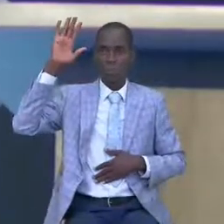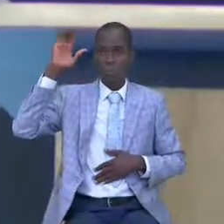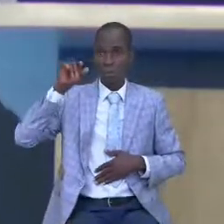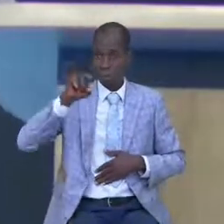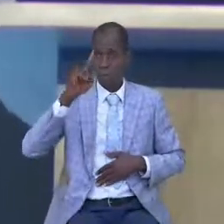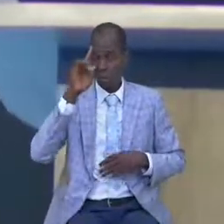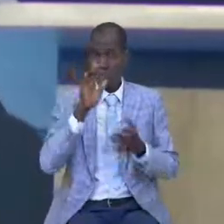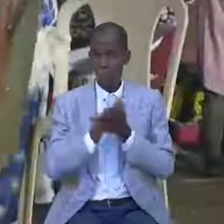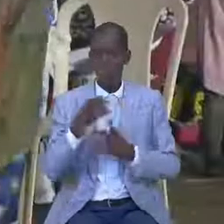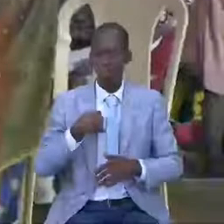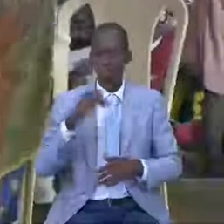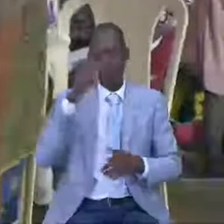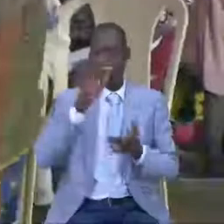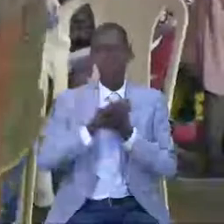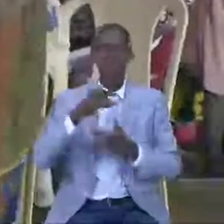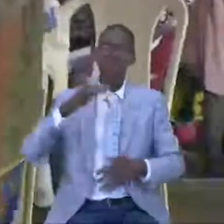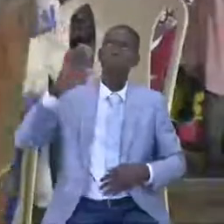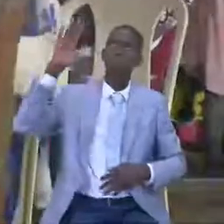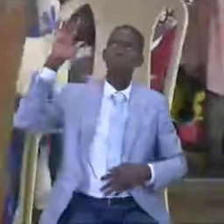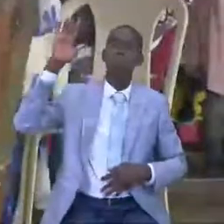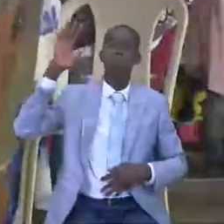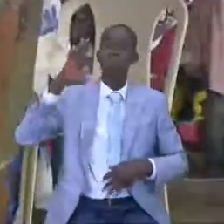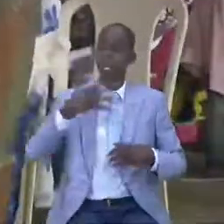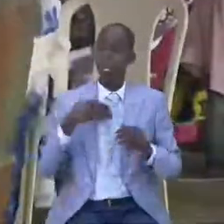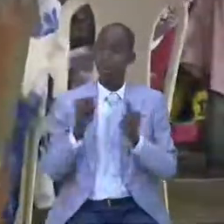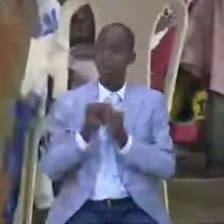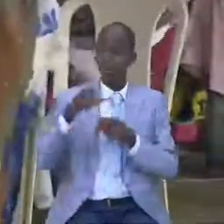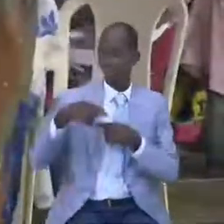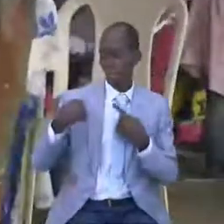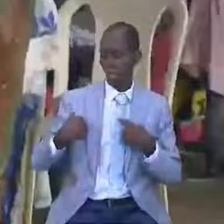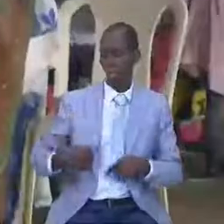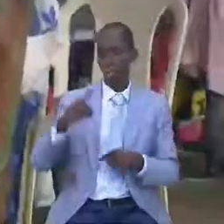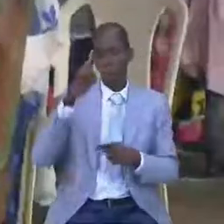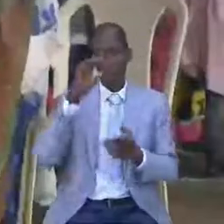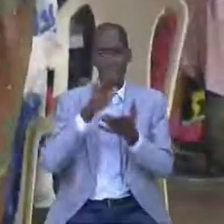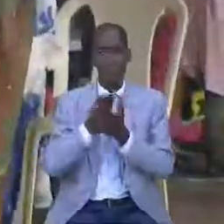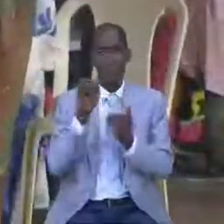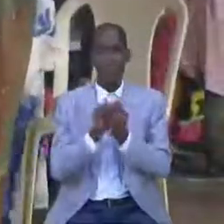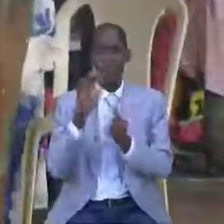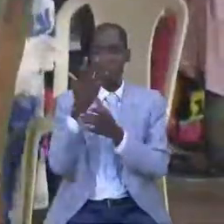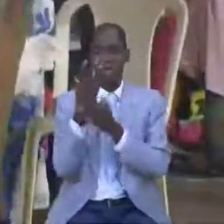Qui est la personne là-bas? Tout ce qu'il vous faut, c'est de lever la main et croire.